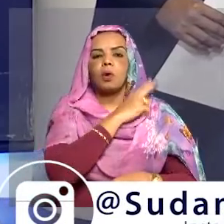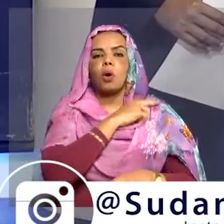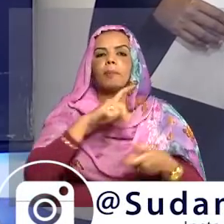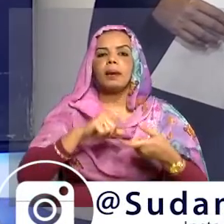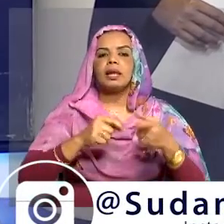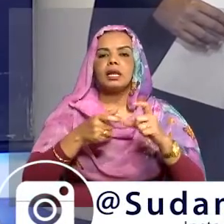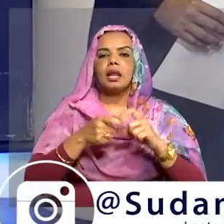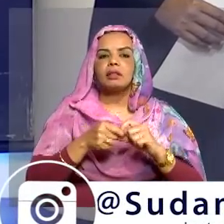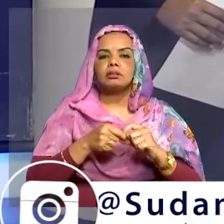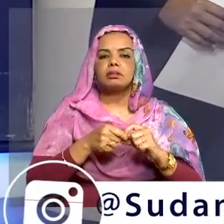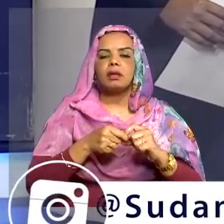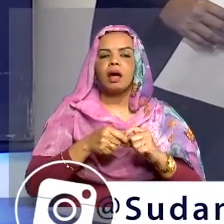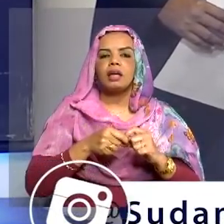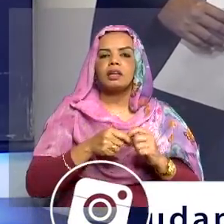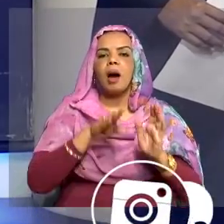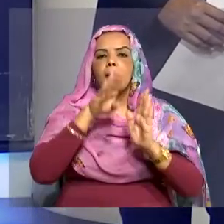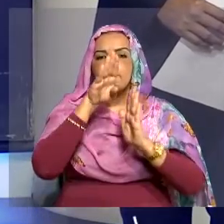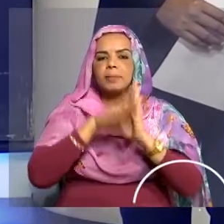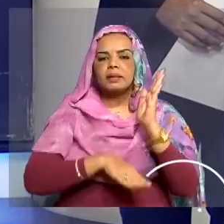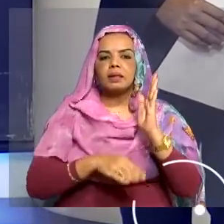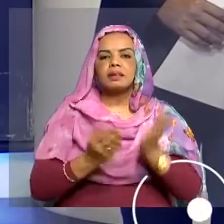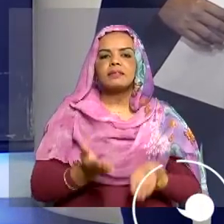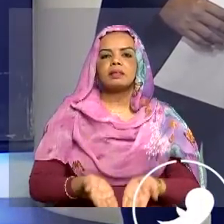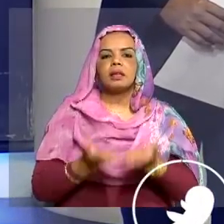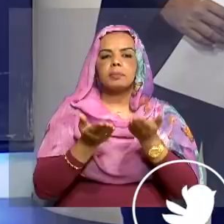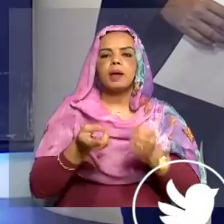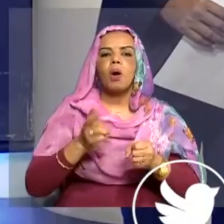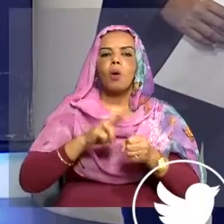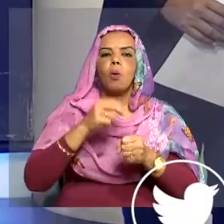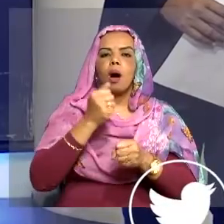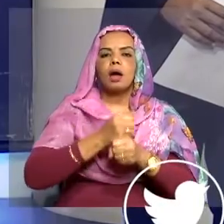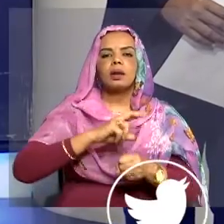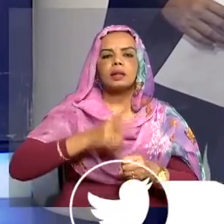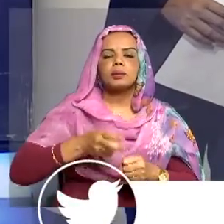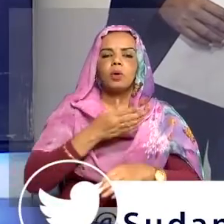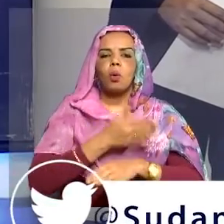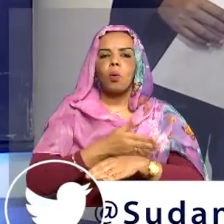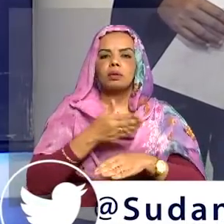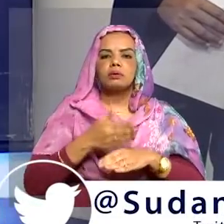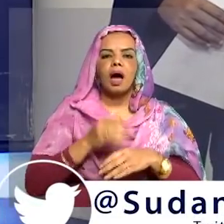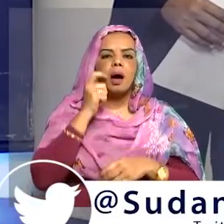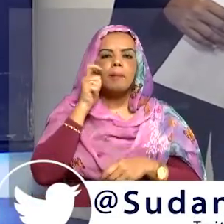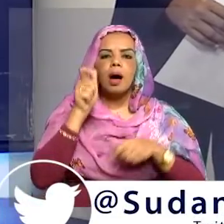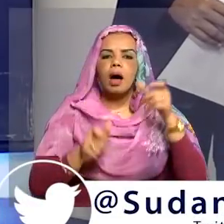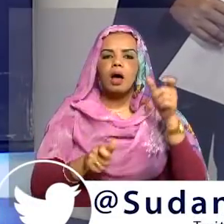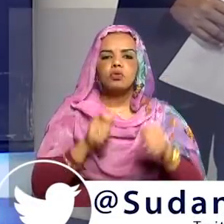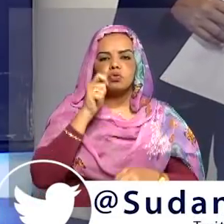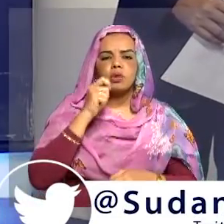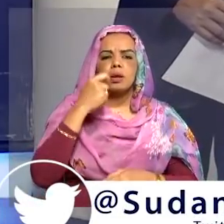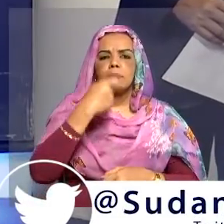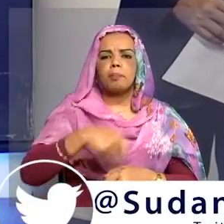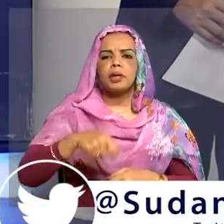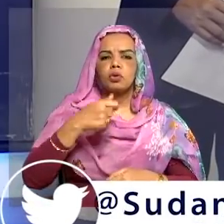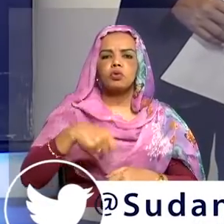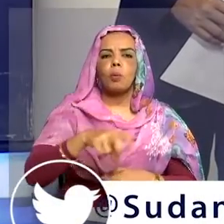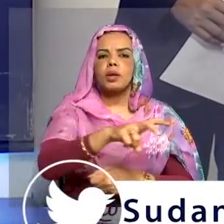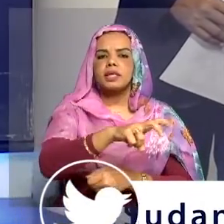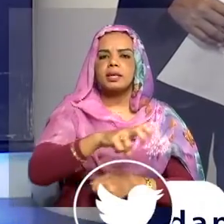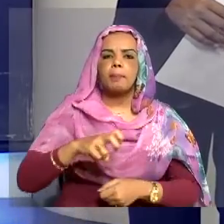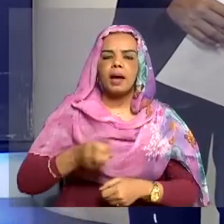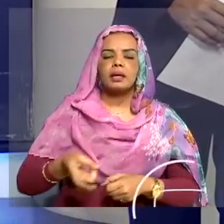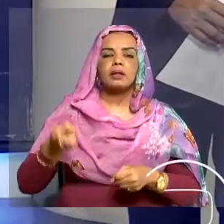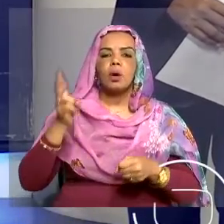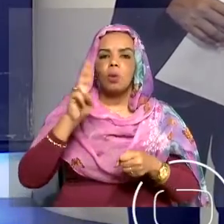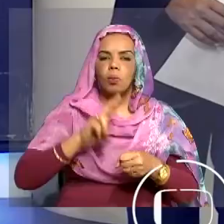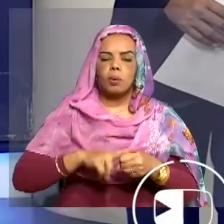كان خصما على التنمية والخدمات، وأرهق كاهل المواطن بالرسوم والجبايات، ومن